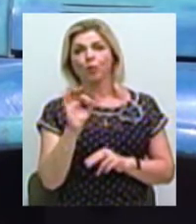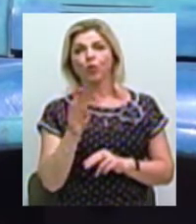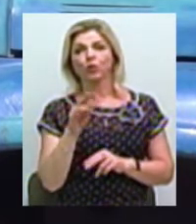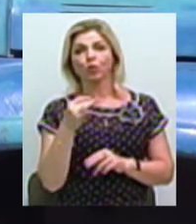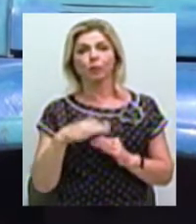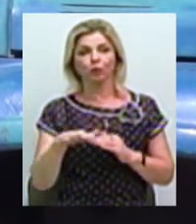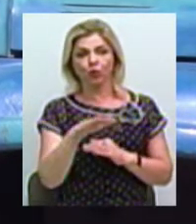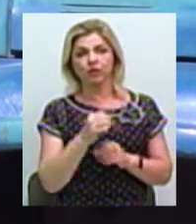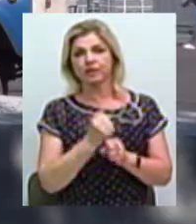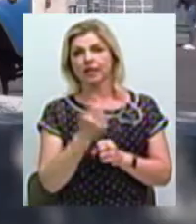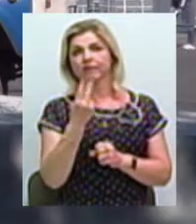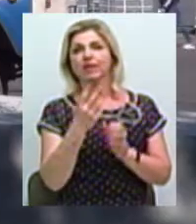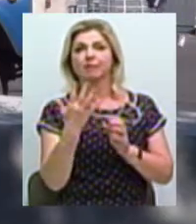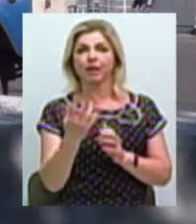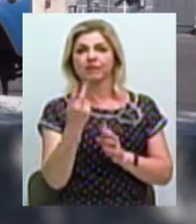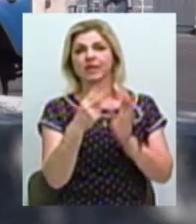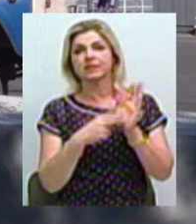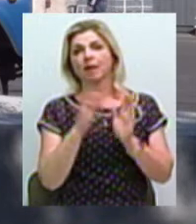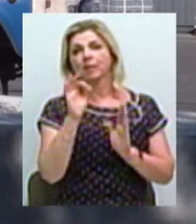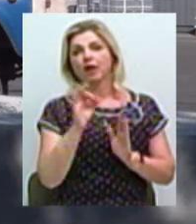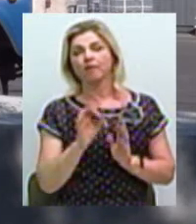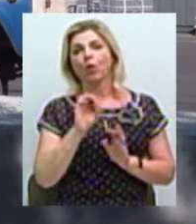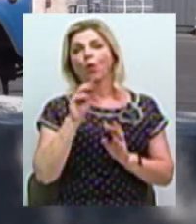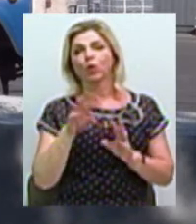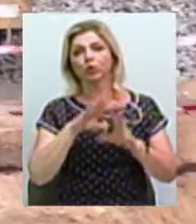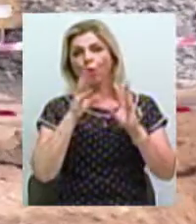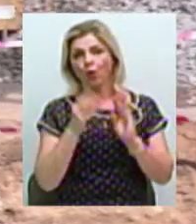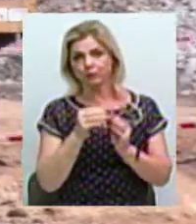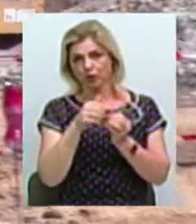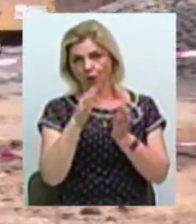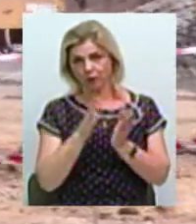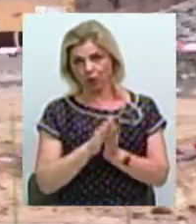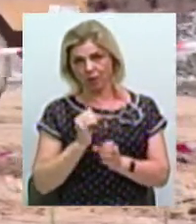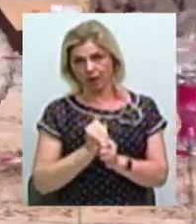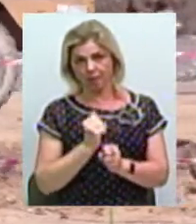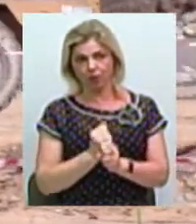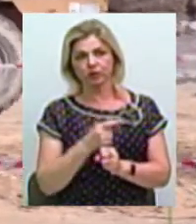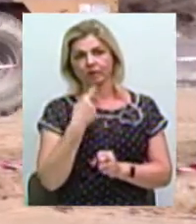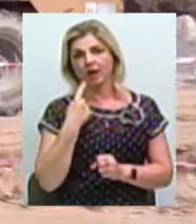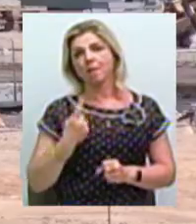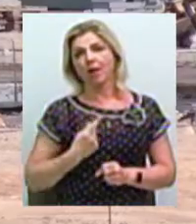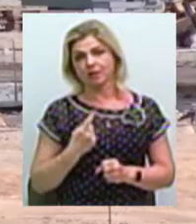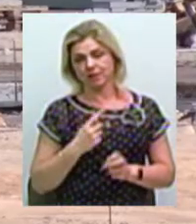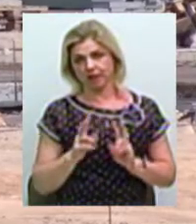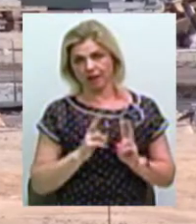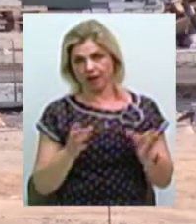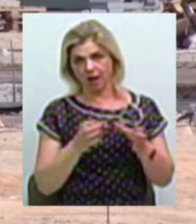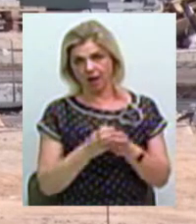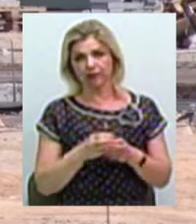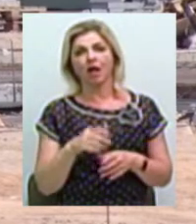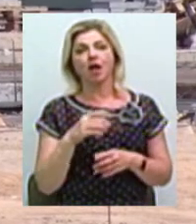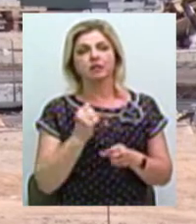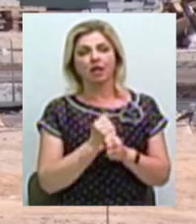зроблено 25-27% від загальної кількості запланованих робіт, говорить майстер ділянки Євген Карпов. Встановлено